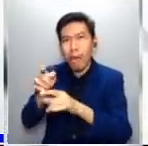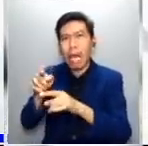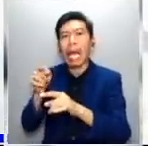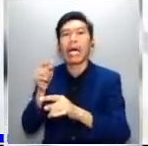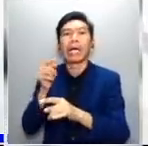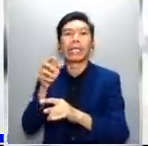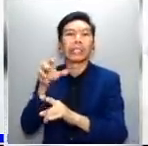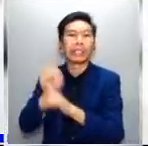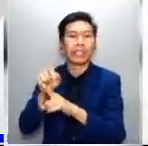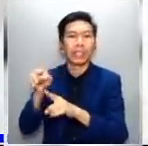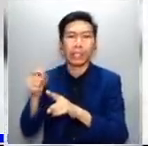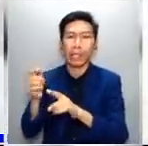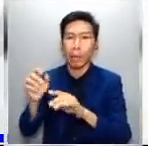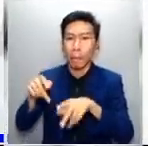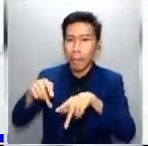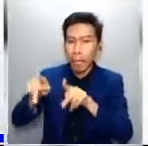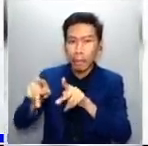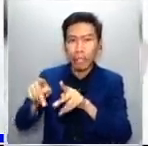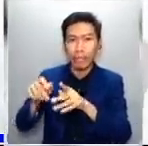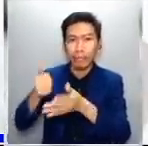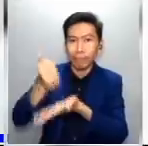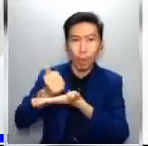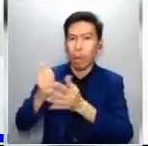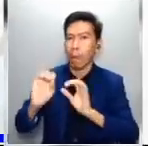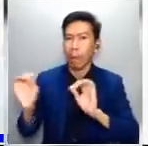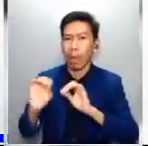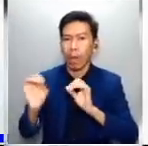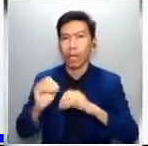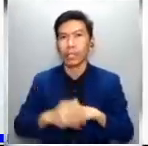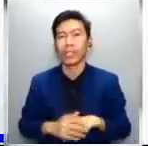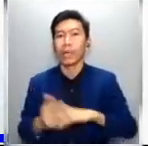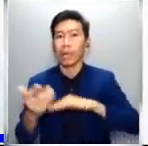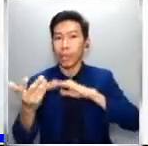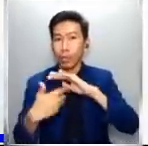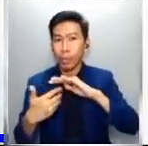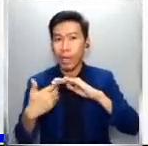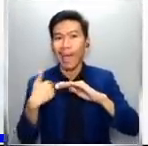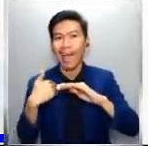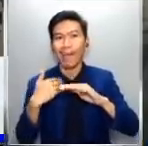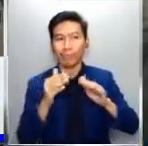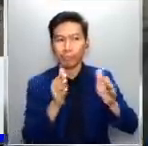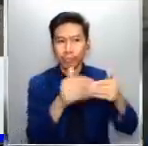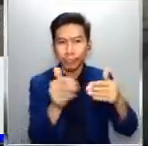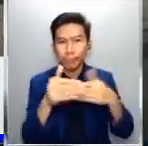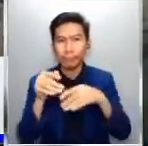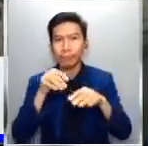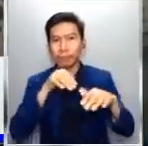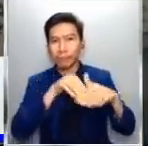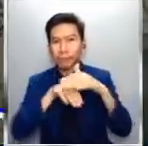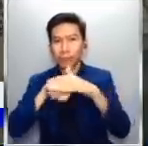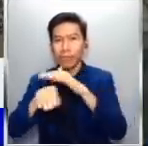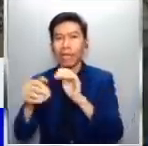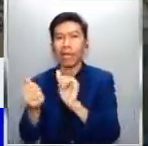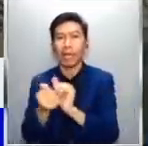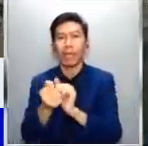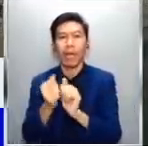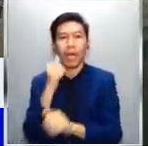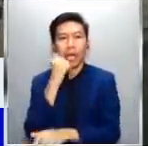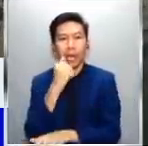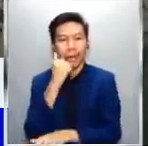business permit. Huli rin ang ilang parokyano sa loob ng cubicle ng club kasama ang ilang babae. May mga babae sa loob